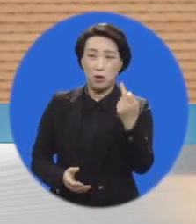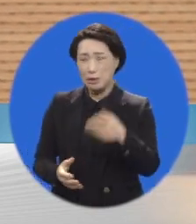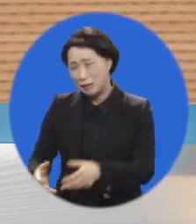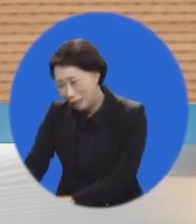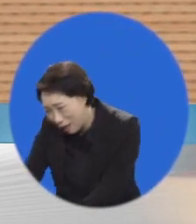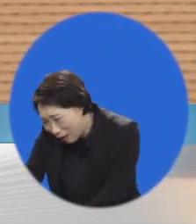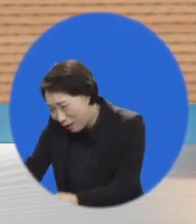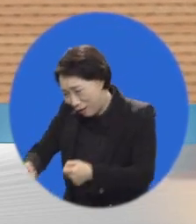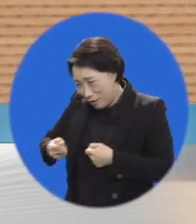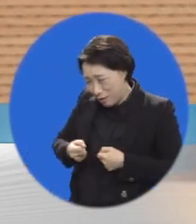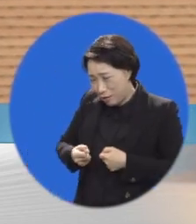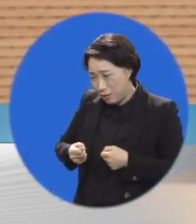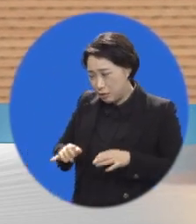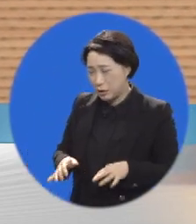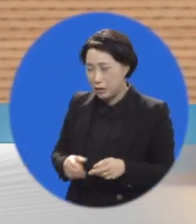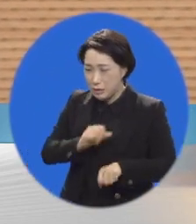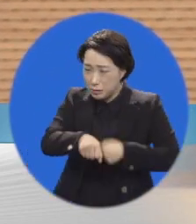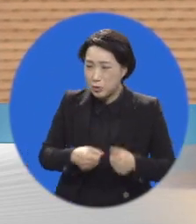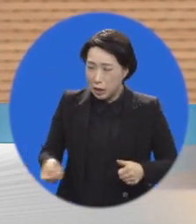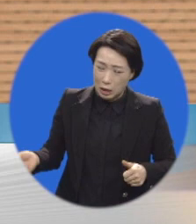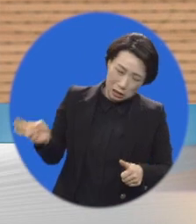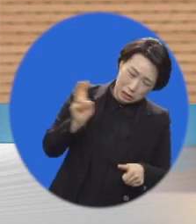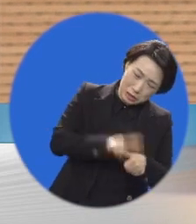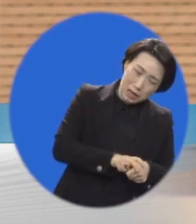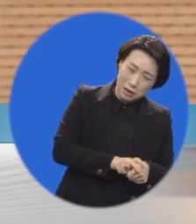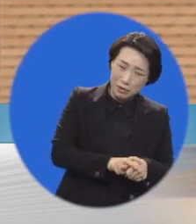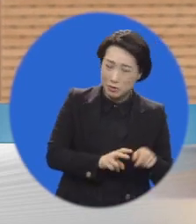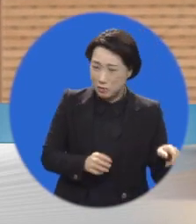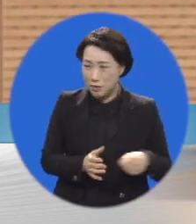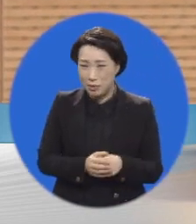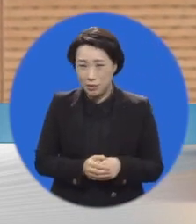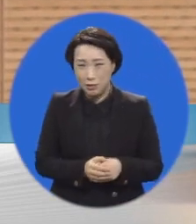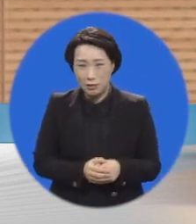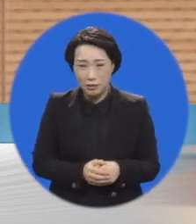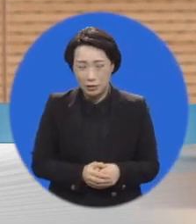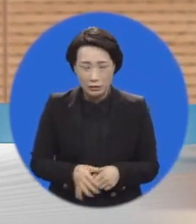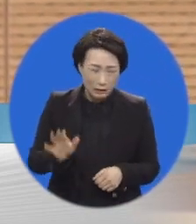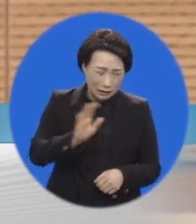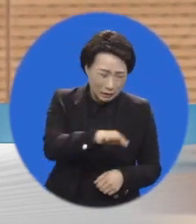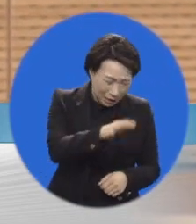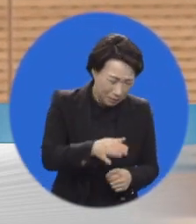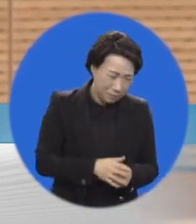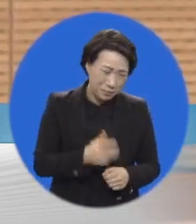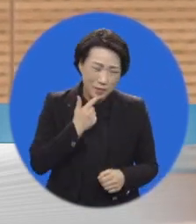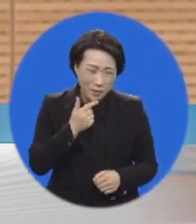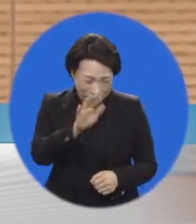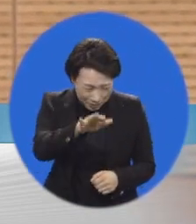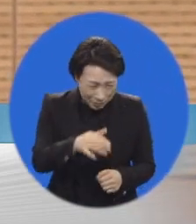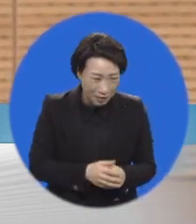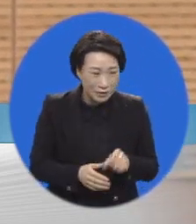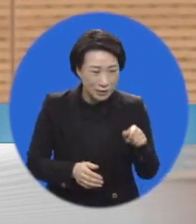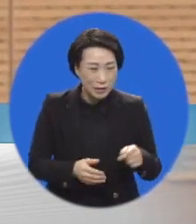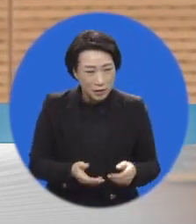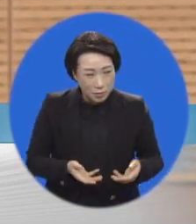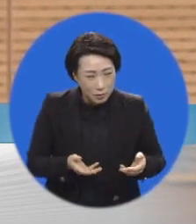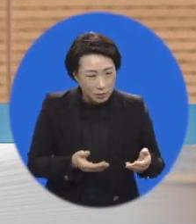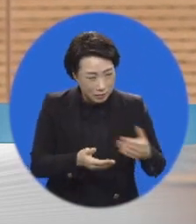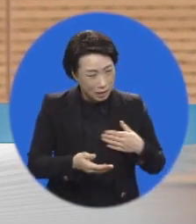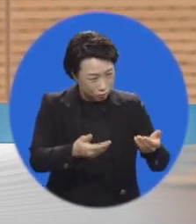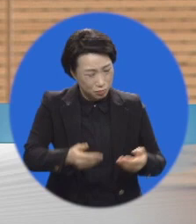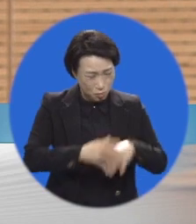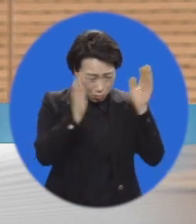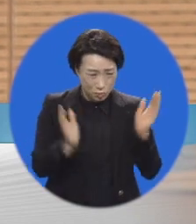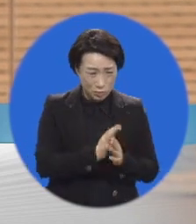일으켜서 자기 짐승에 태우고 가면서 야곱아 네가 보낸 모든